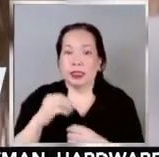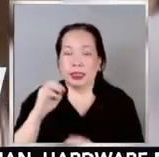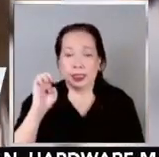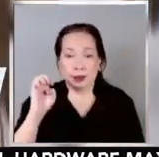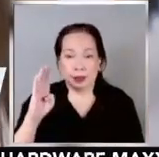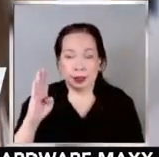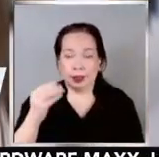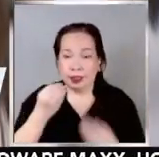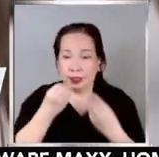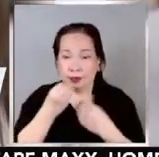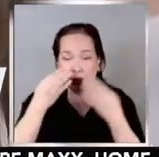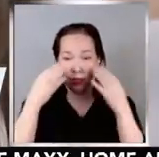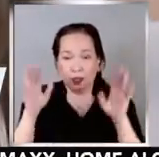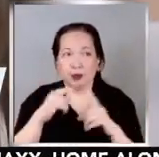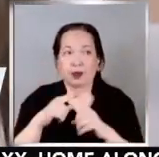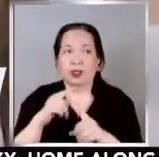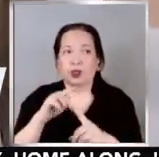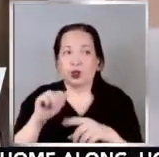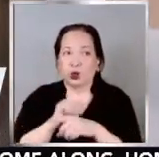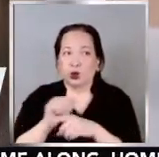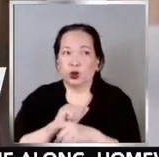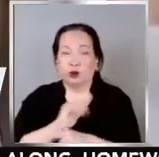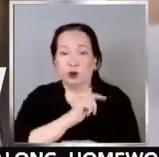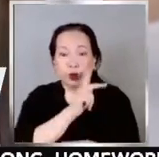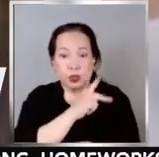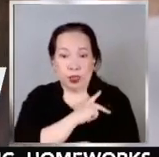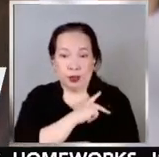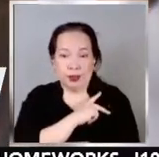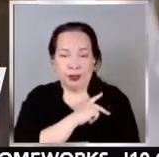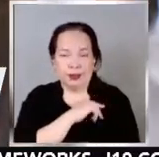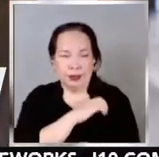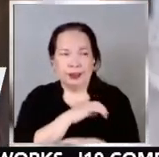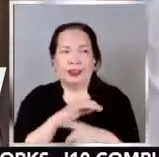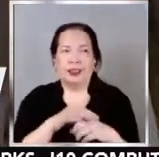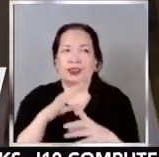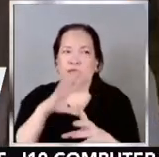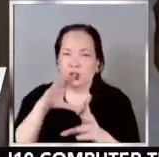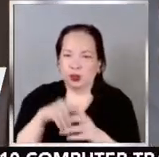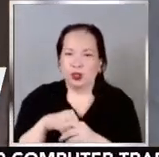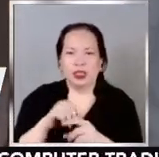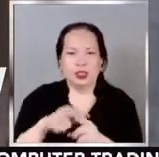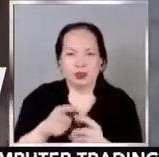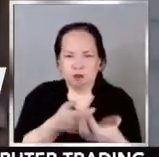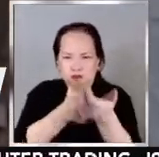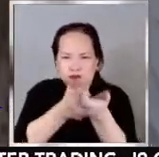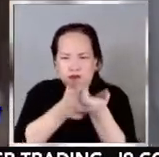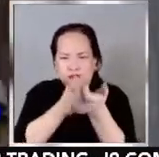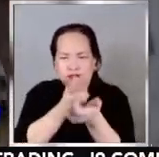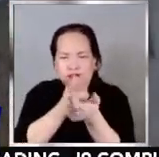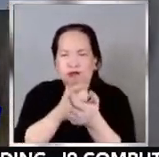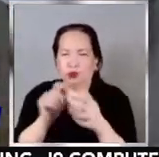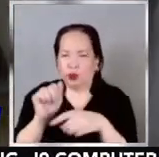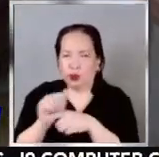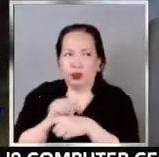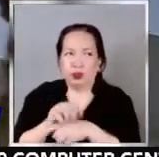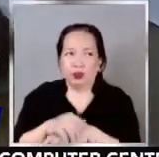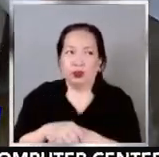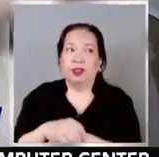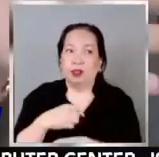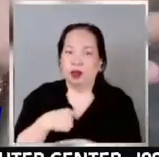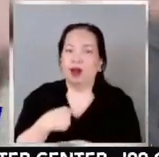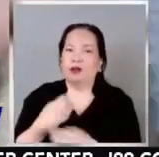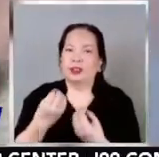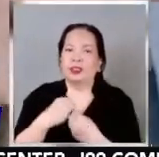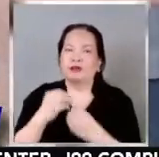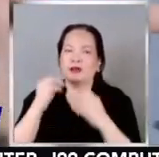at acting workshops, sumabak na nga rin sa firing at target training si Hailey. Nakuha ko po kung paano talaga mag-focus. So for you